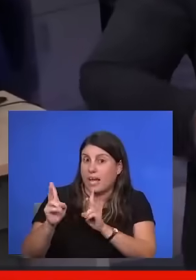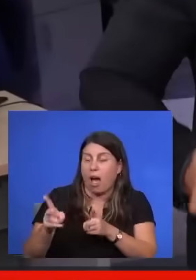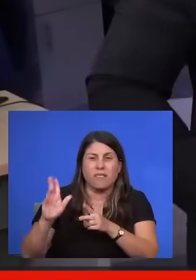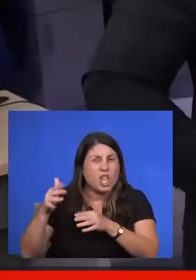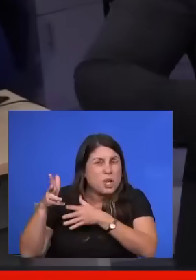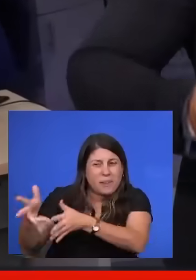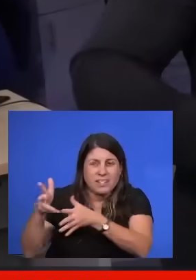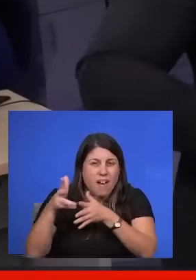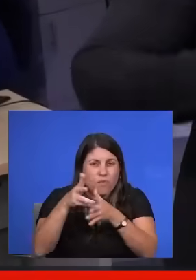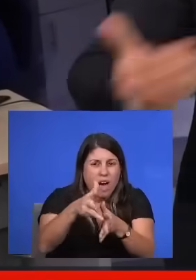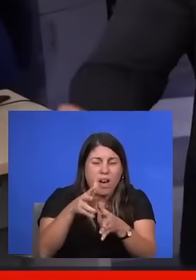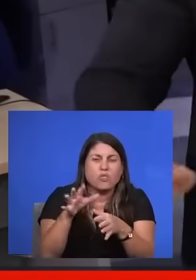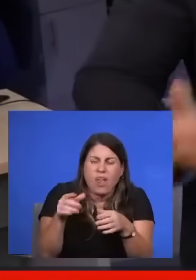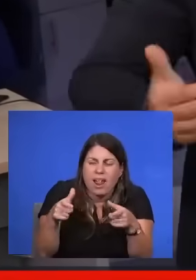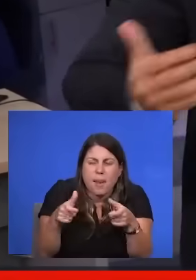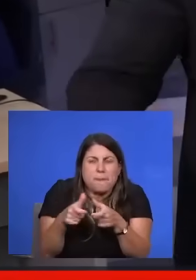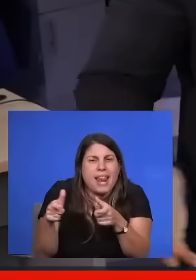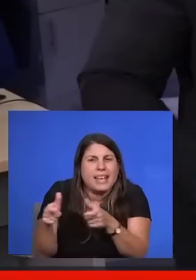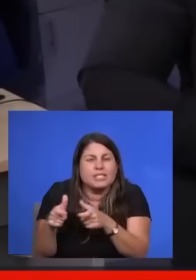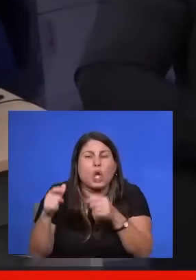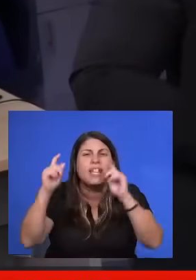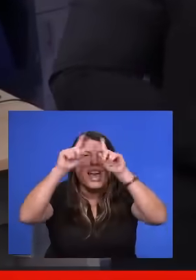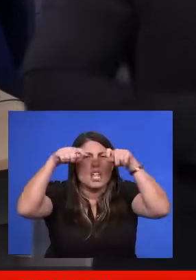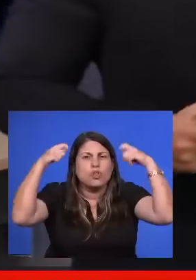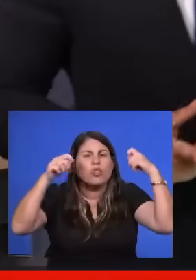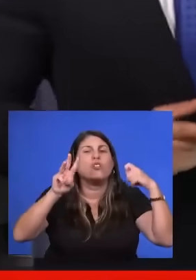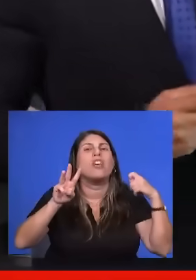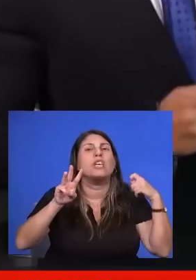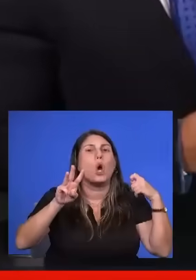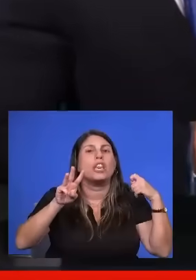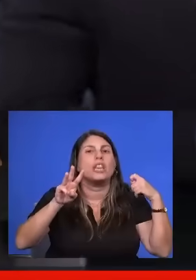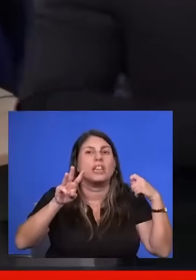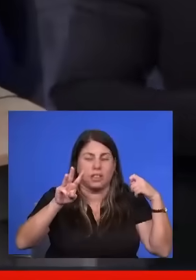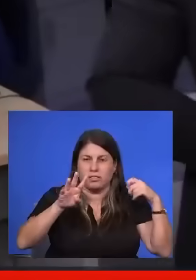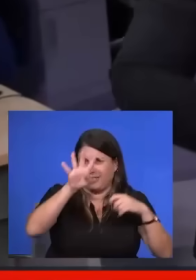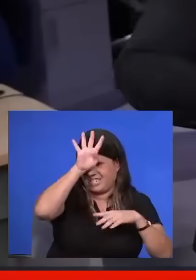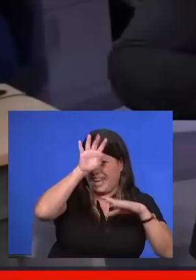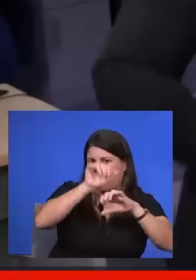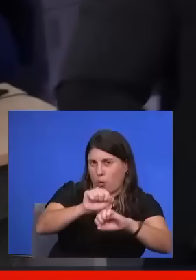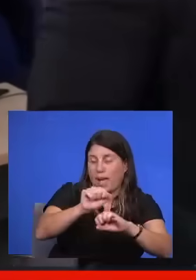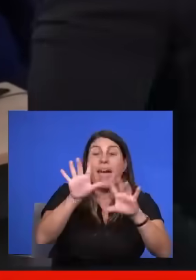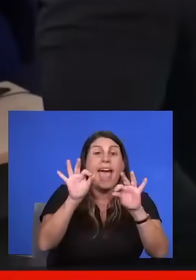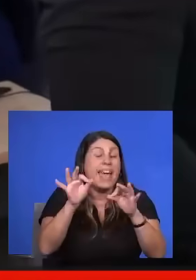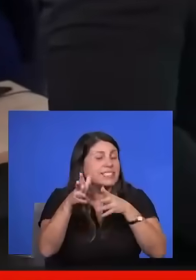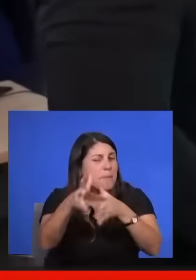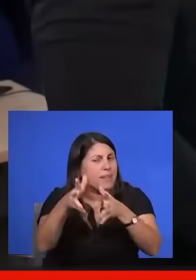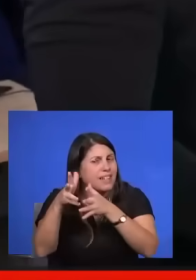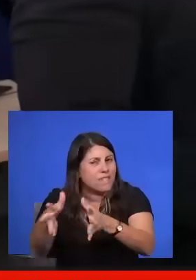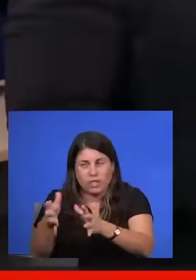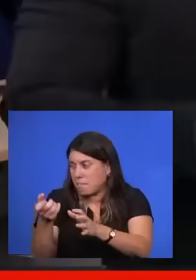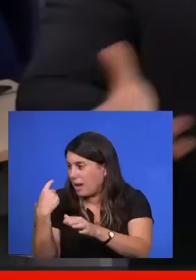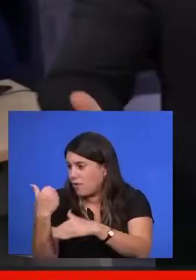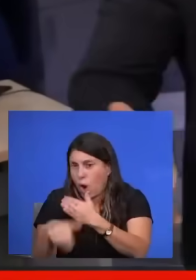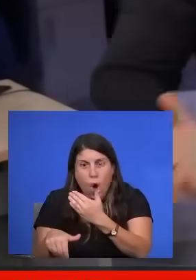המיליציות השיעיות, מיליציות שנתמכות בידי איראן. אנחנו מדברים על יותר מ-10 מתקפות כאלה בשבוע האחרון, יותר מ-20 פצועים.